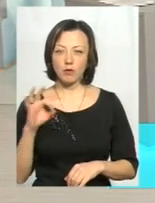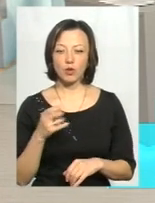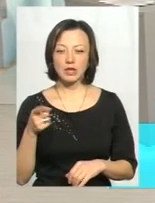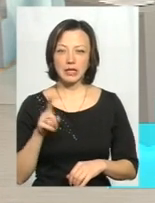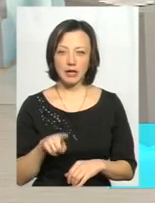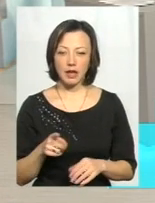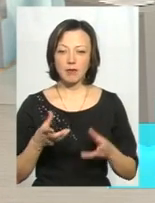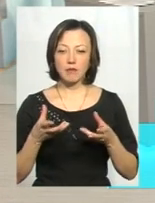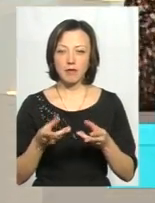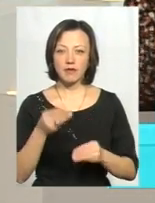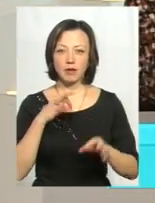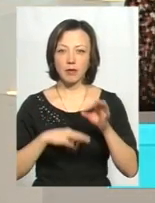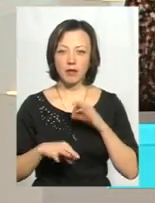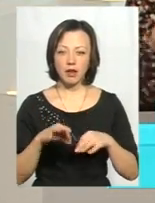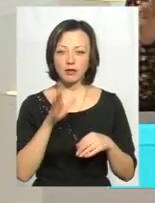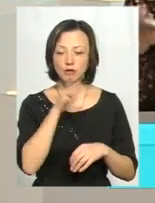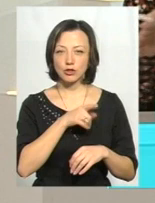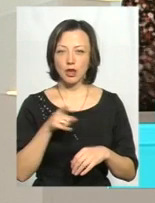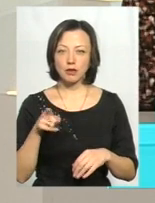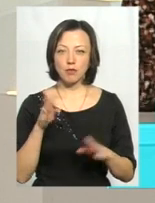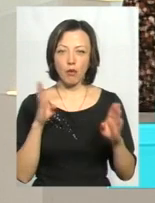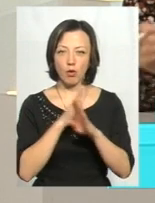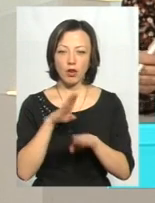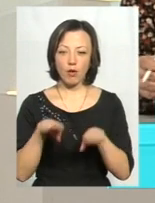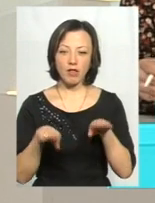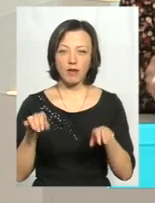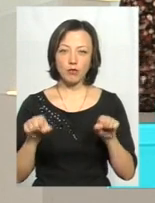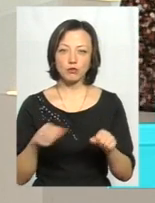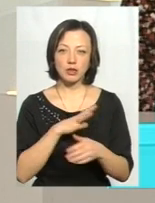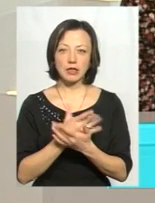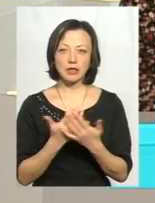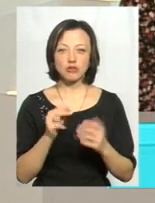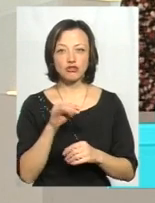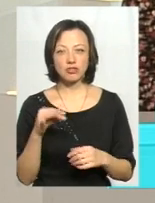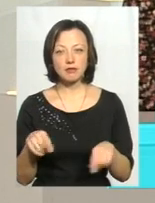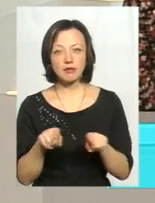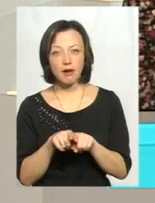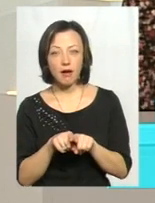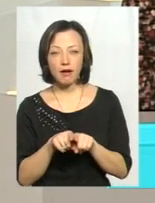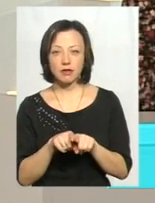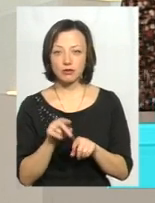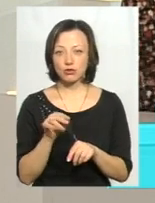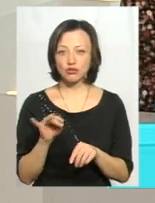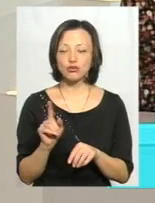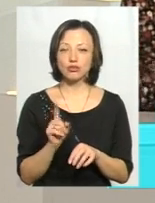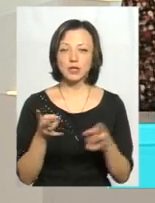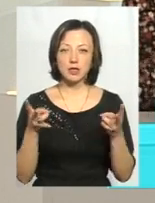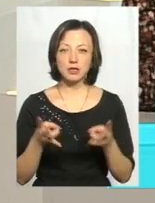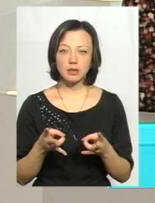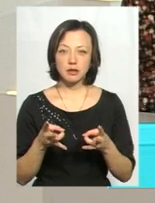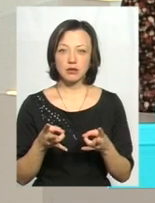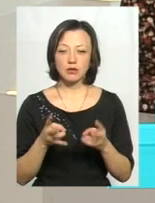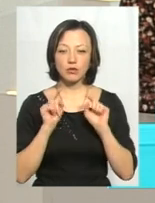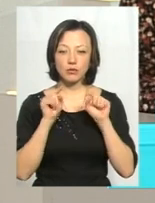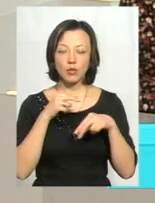дія препаратів у час погодних коливань може бути різна. Чи це так, то і що ж слід, на що